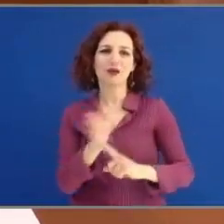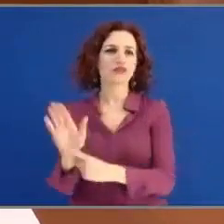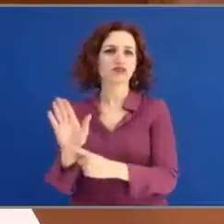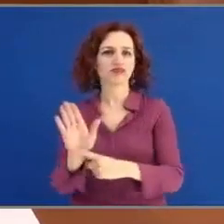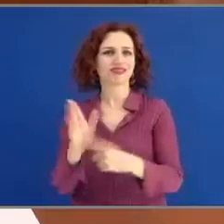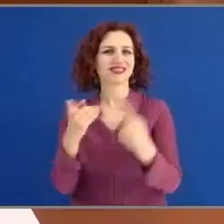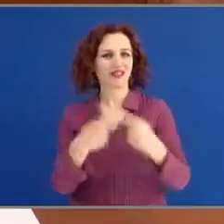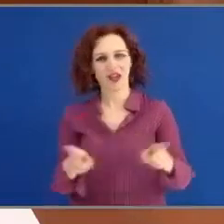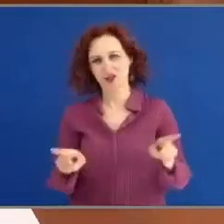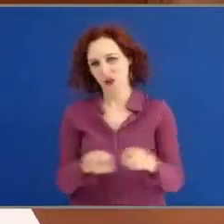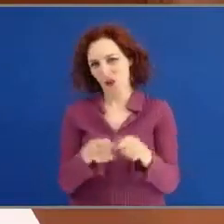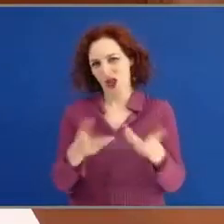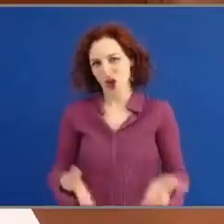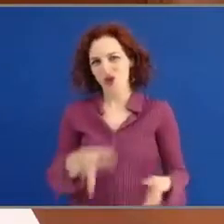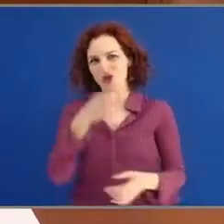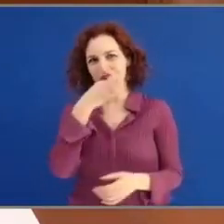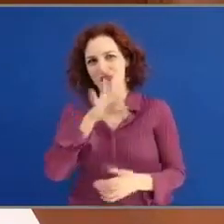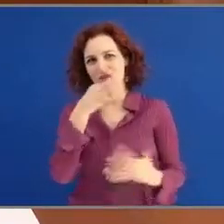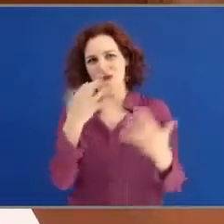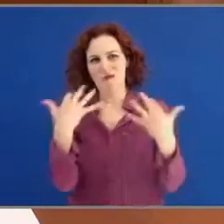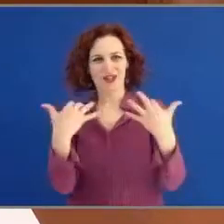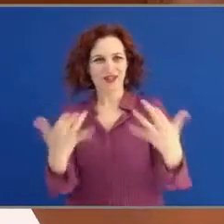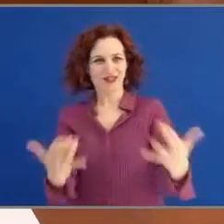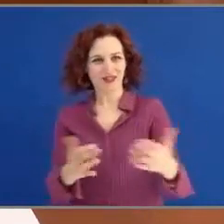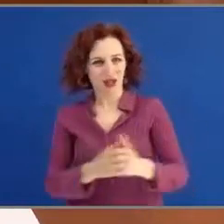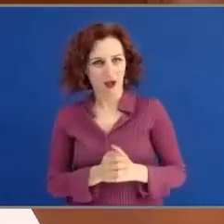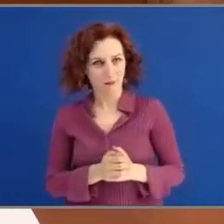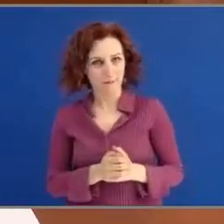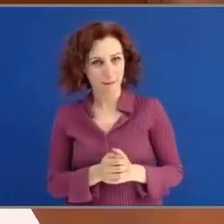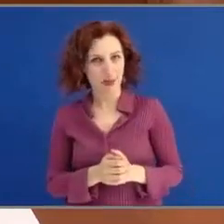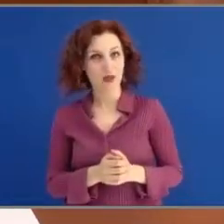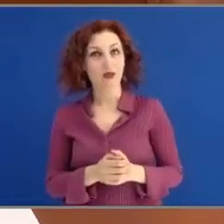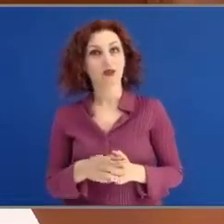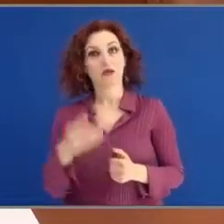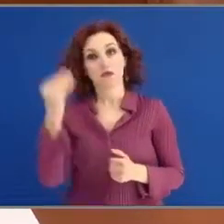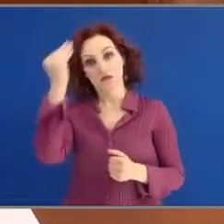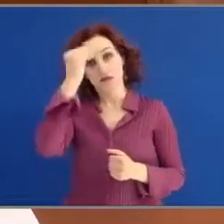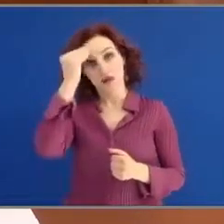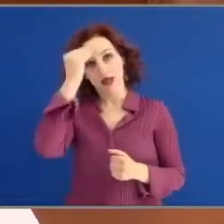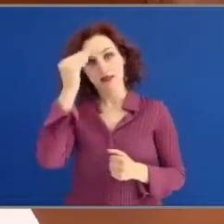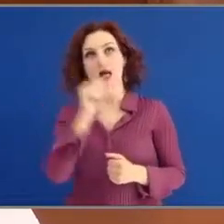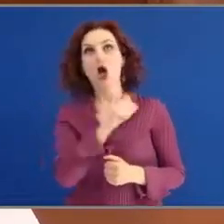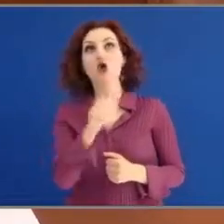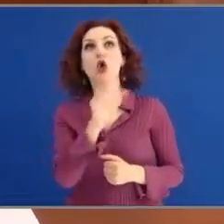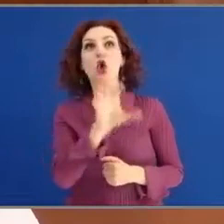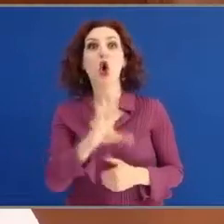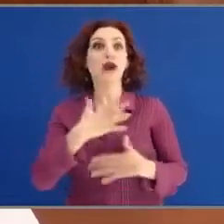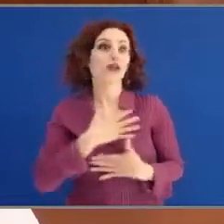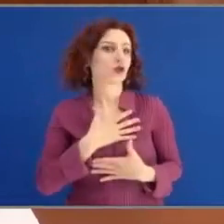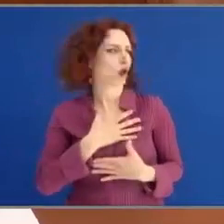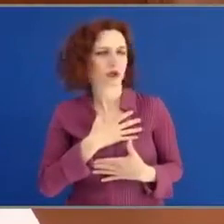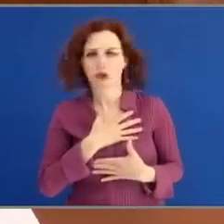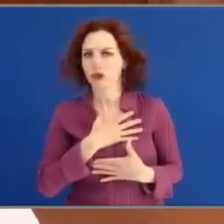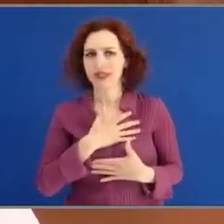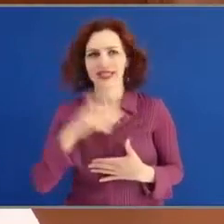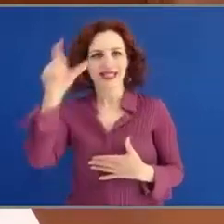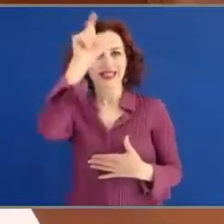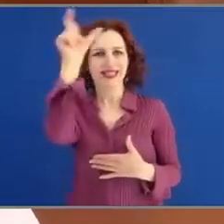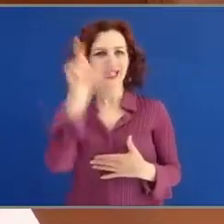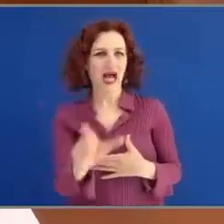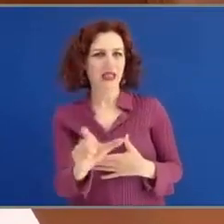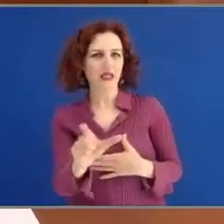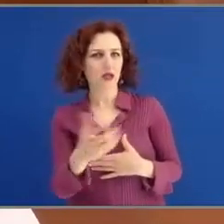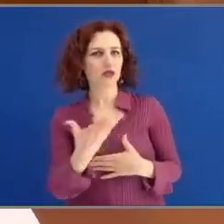senso. Sicuramente ripensare non solo tanto nella nostra regione ma in Italia il rapporto con l'età